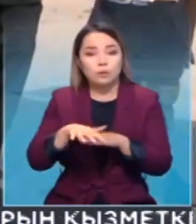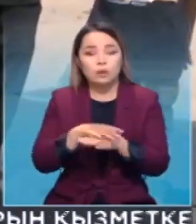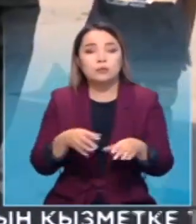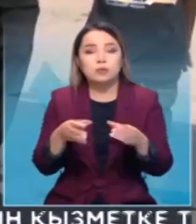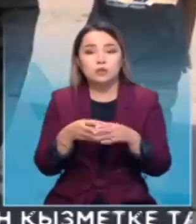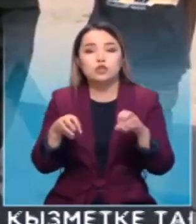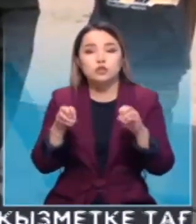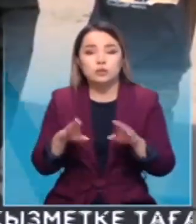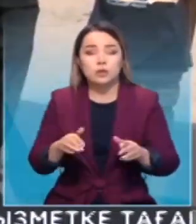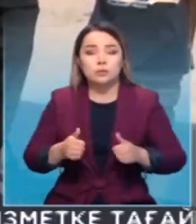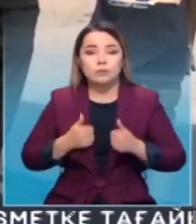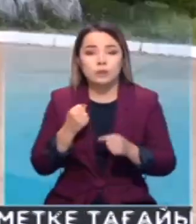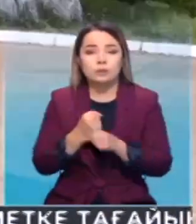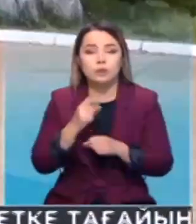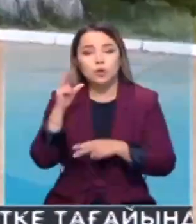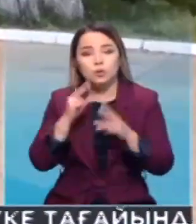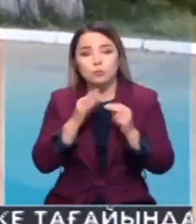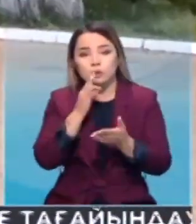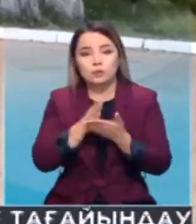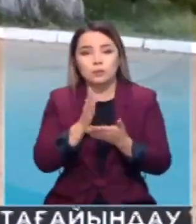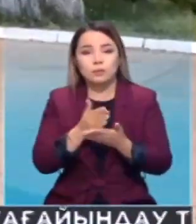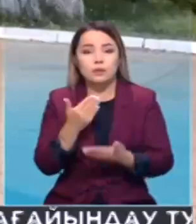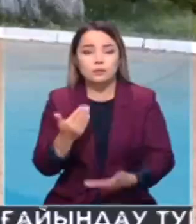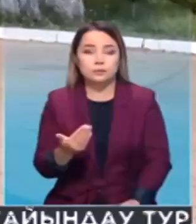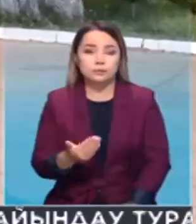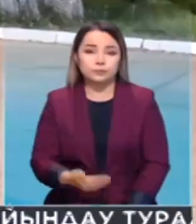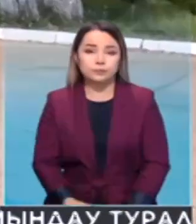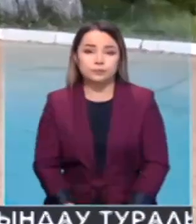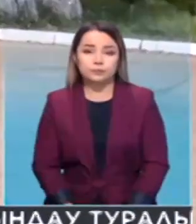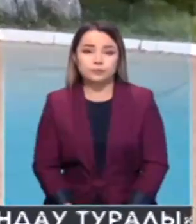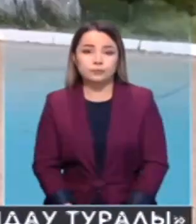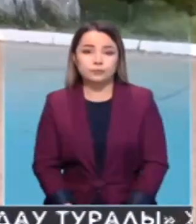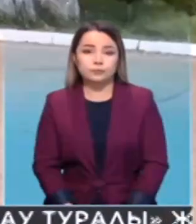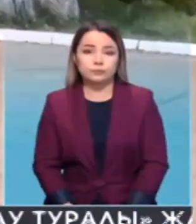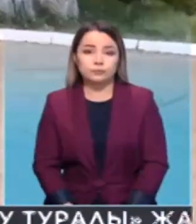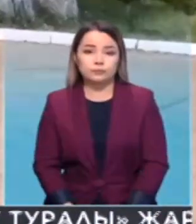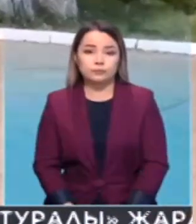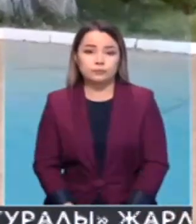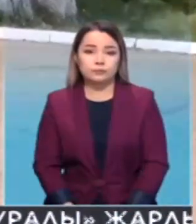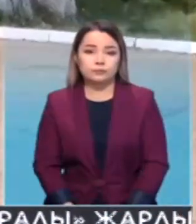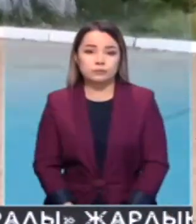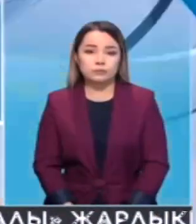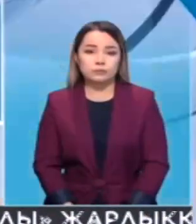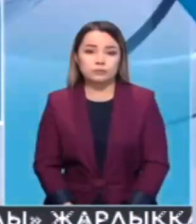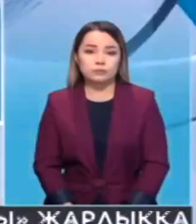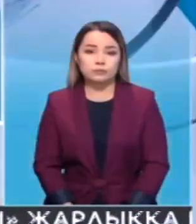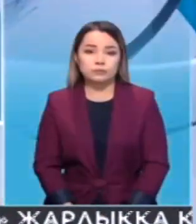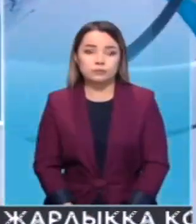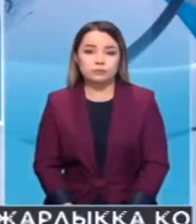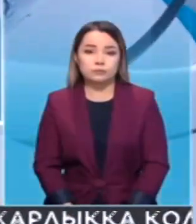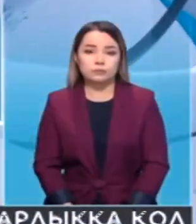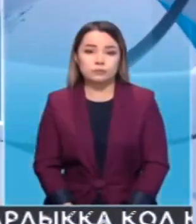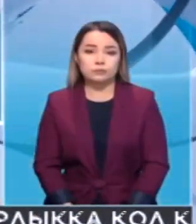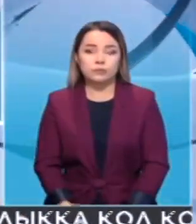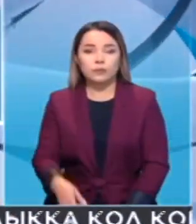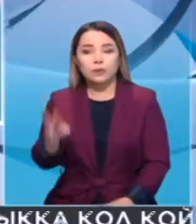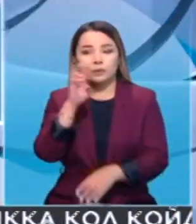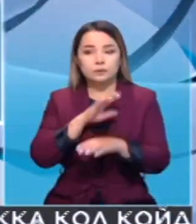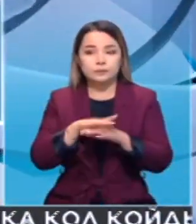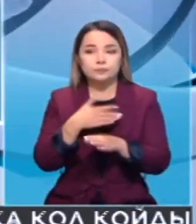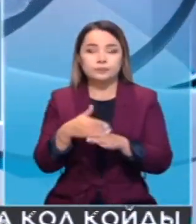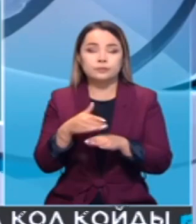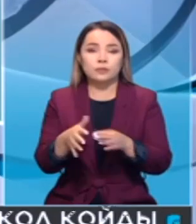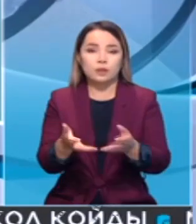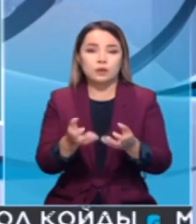шешіміне үміт артып отыр. Данияр Әлімқұл, Ғани Айдарқұл, Қазақстан ұлттық арнасы, Жамбыл облысы. Елде несие